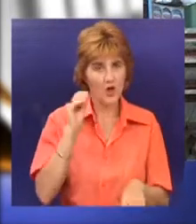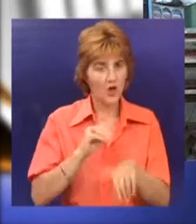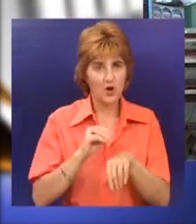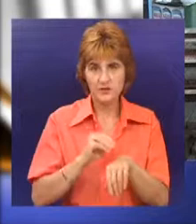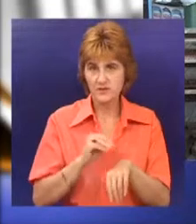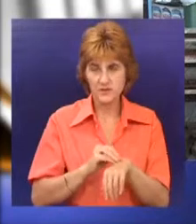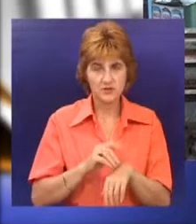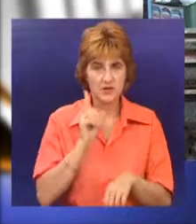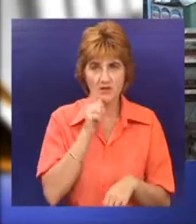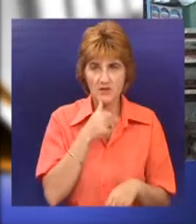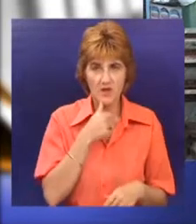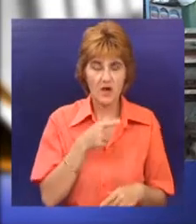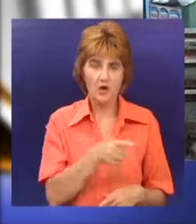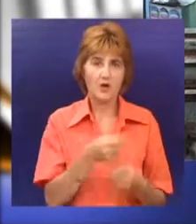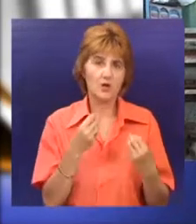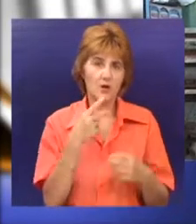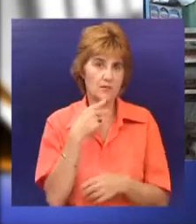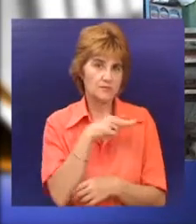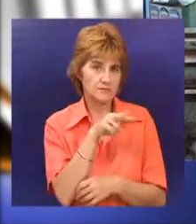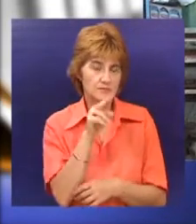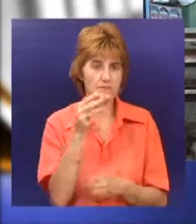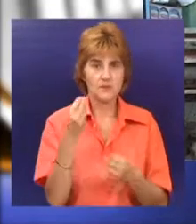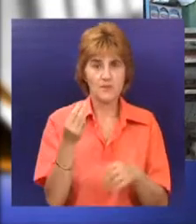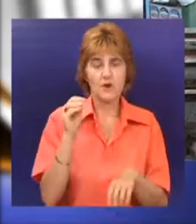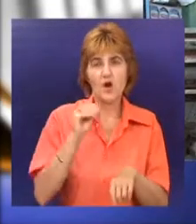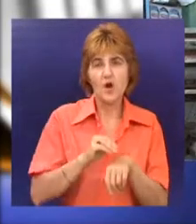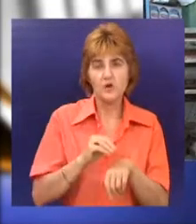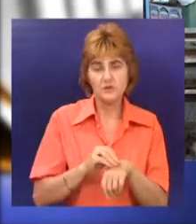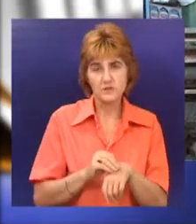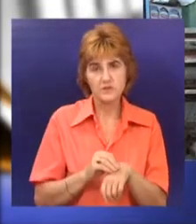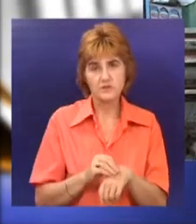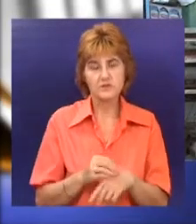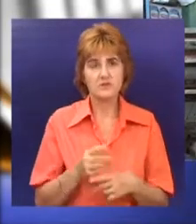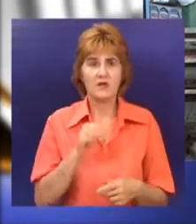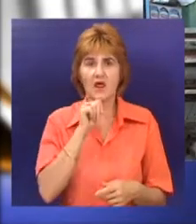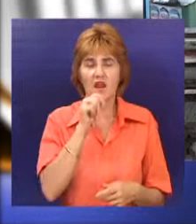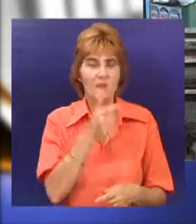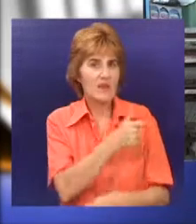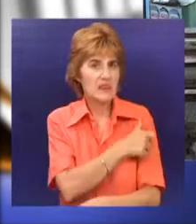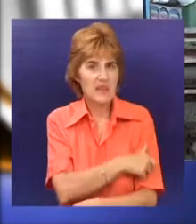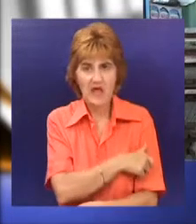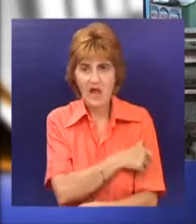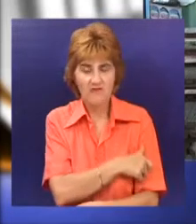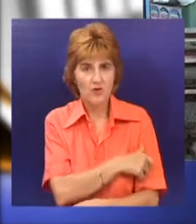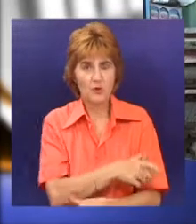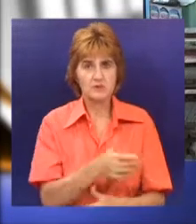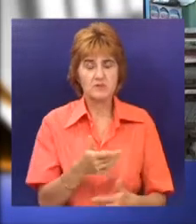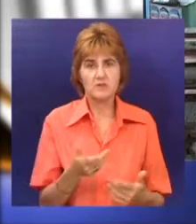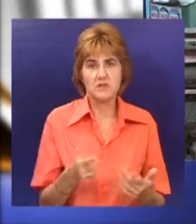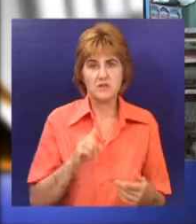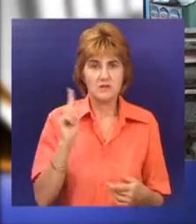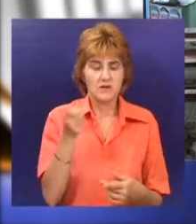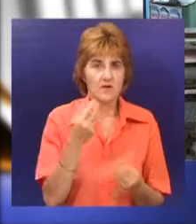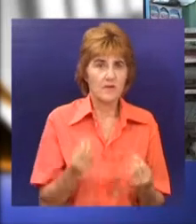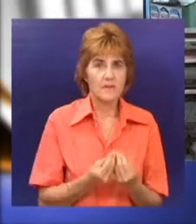tog vrlo osjećajna, veoma dobro zapaža, veoma dobro primeti što šta, bitno je da nema nikakvih nervoza, napetosti